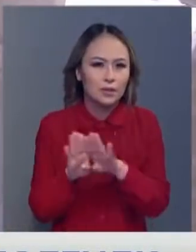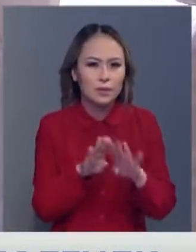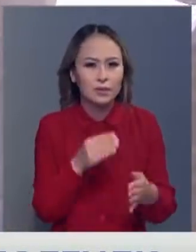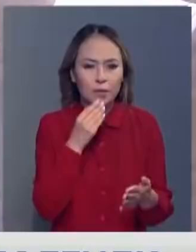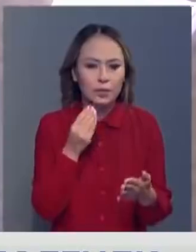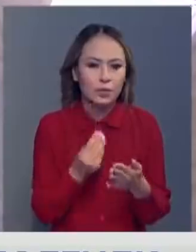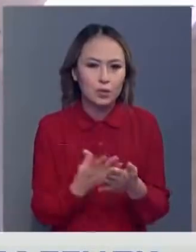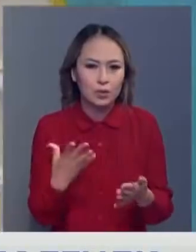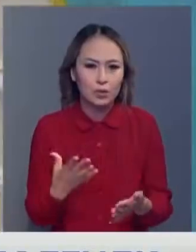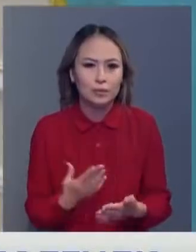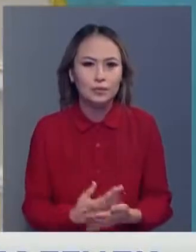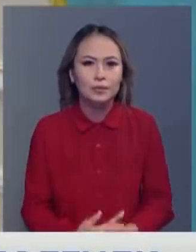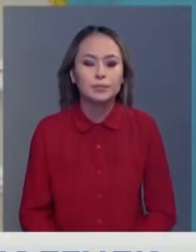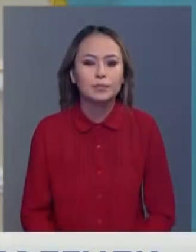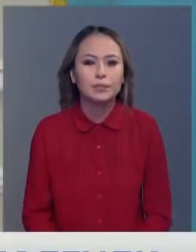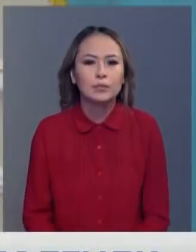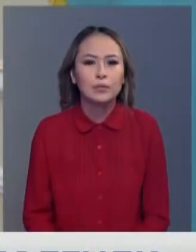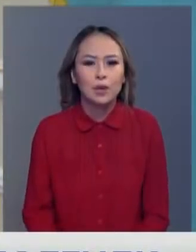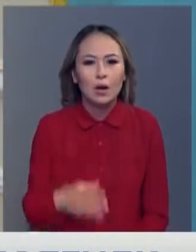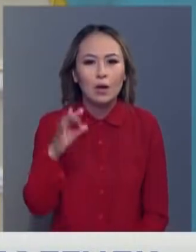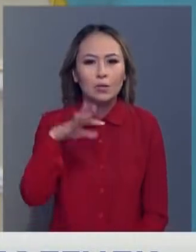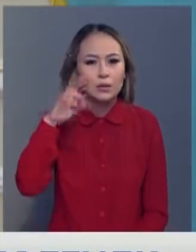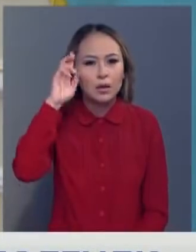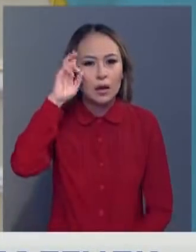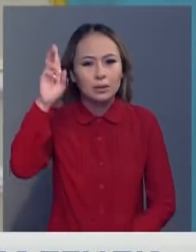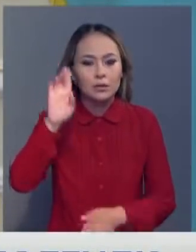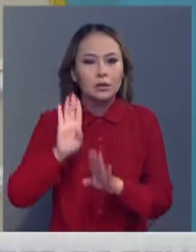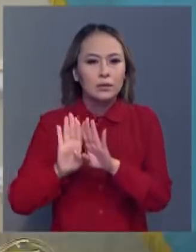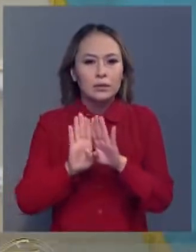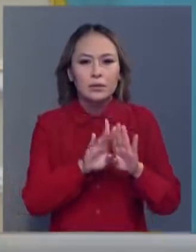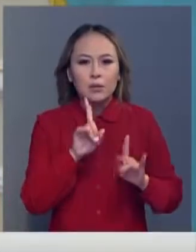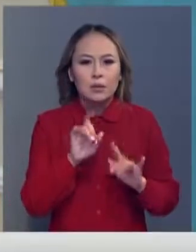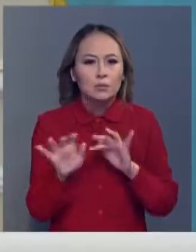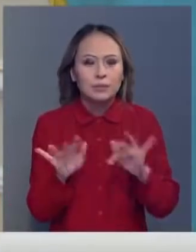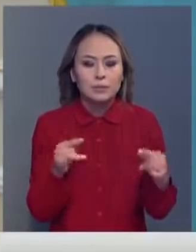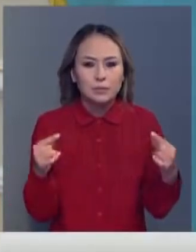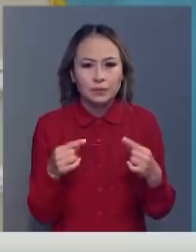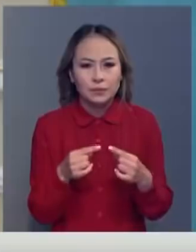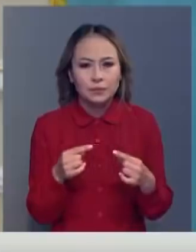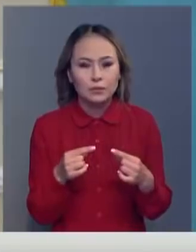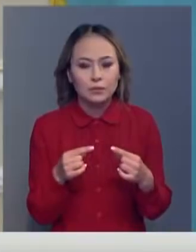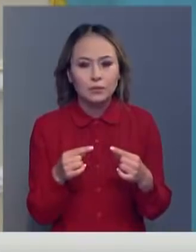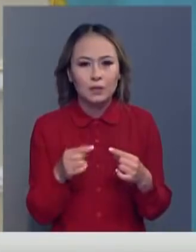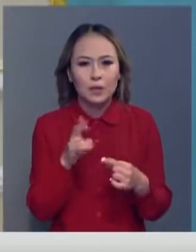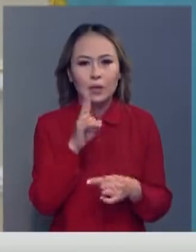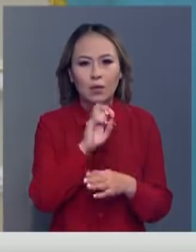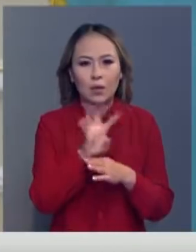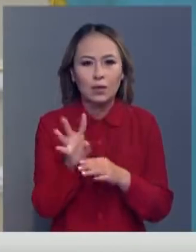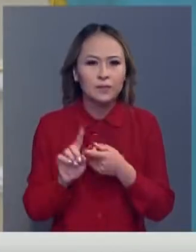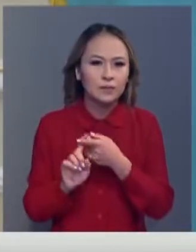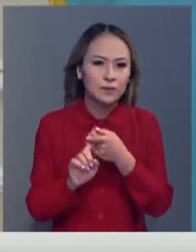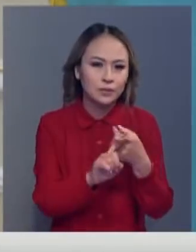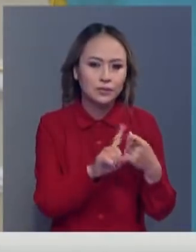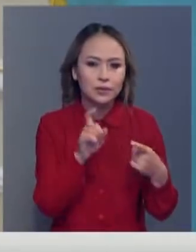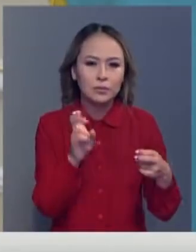деген тоқтамға келді. Мемлекет тарапынан тенгесіз шаралар қабылданды. Коронавирус пен күресу